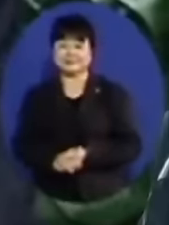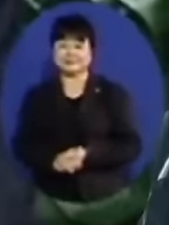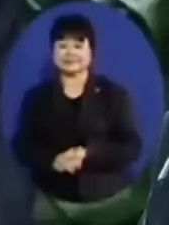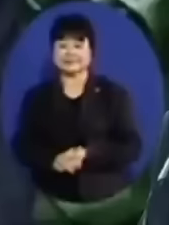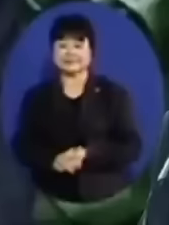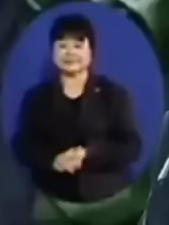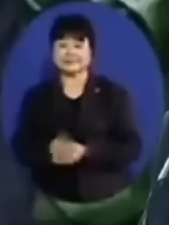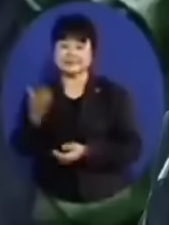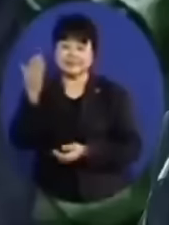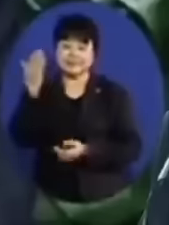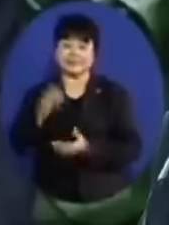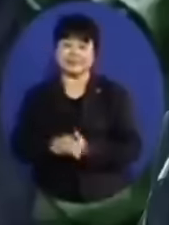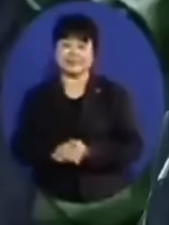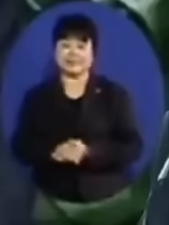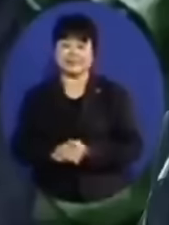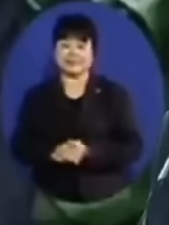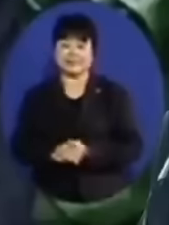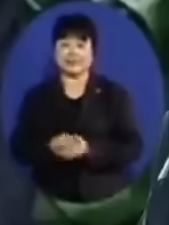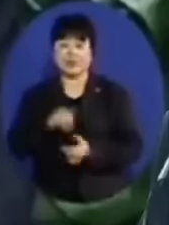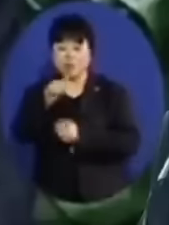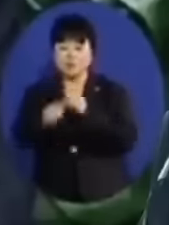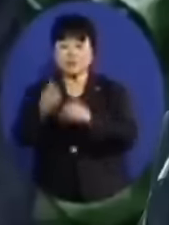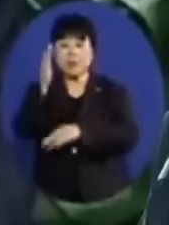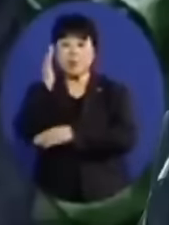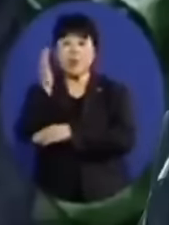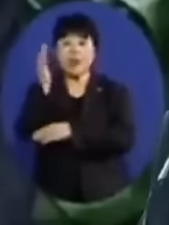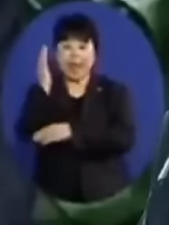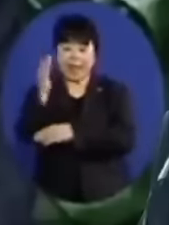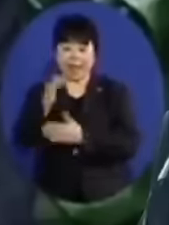과거 50년의 목회 생활을